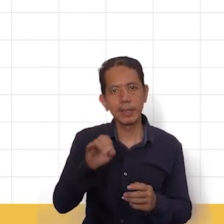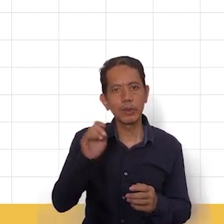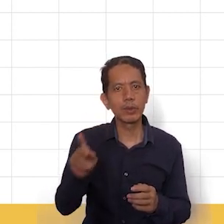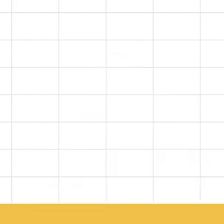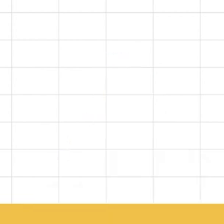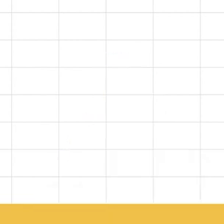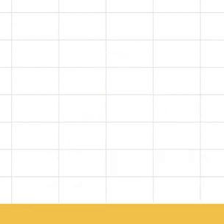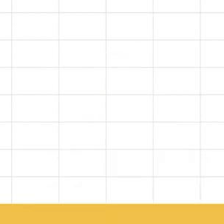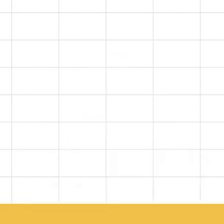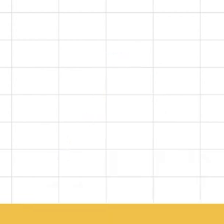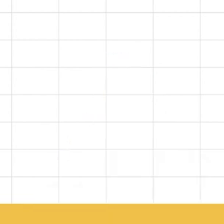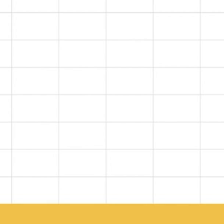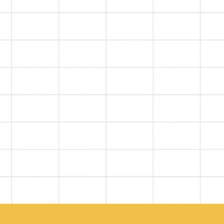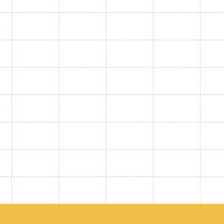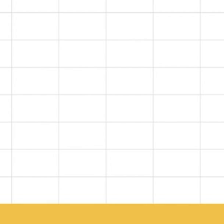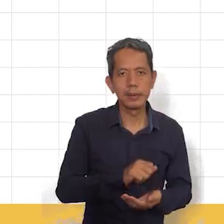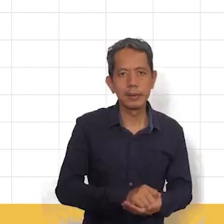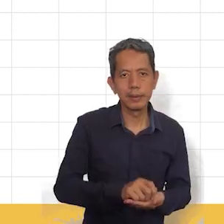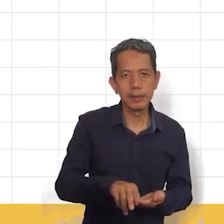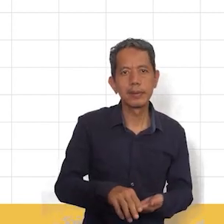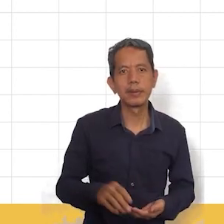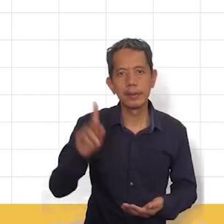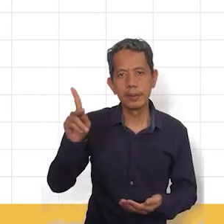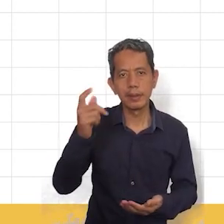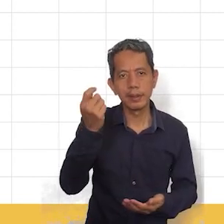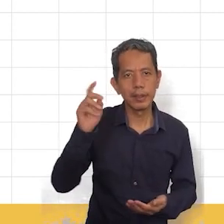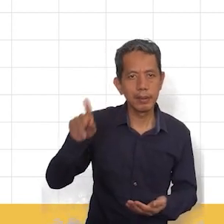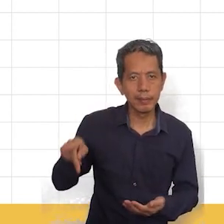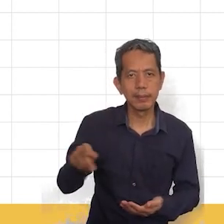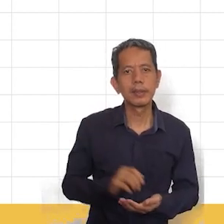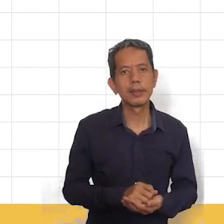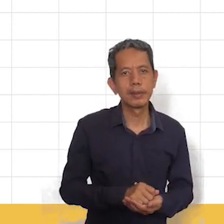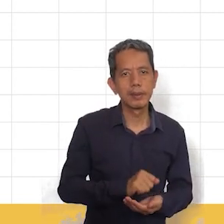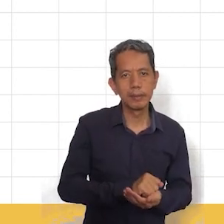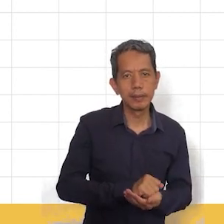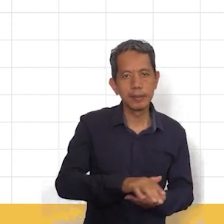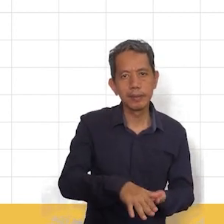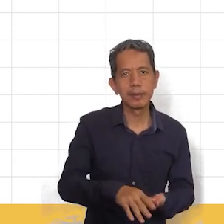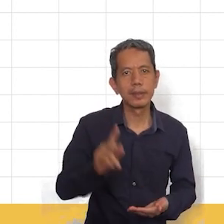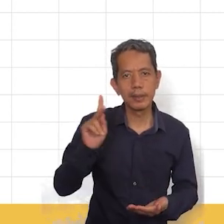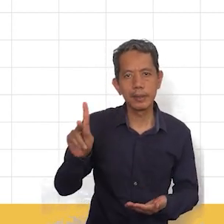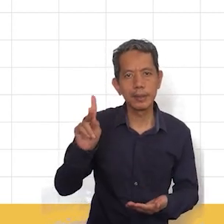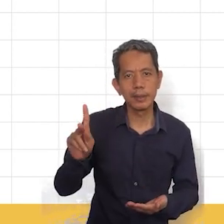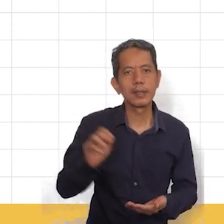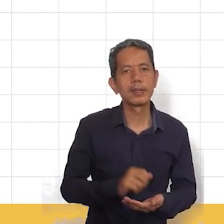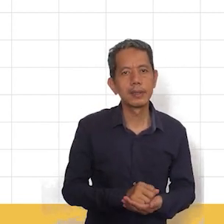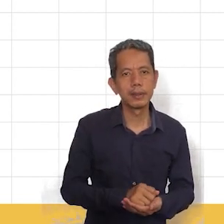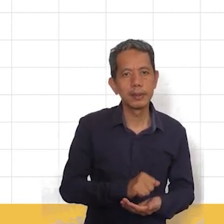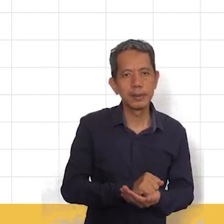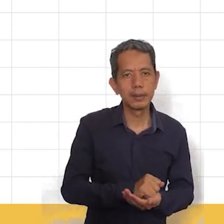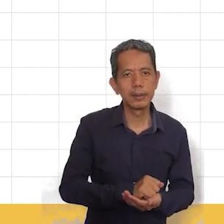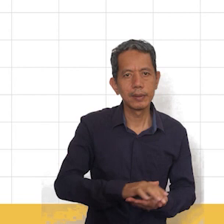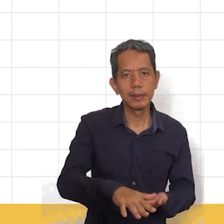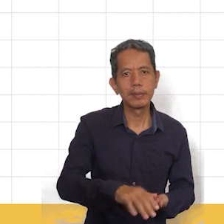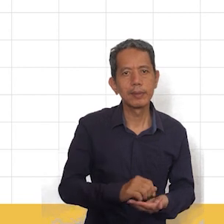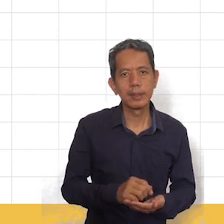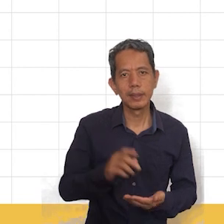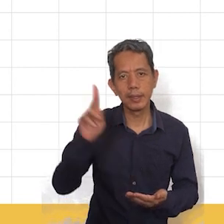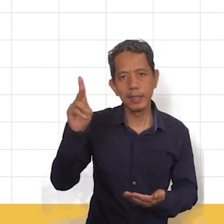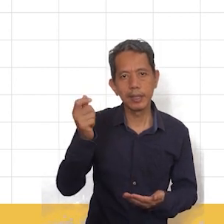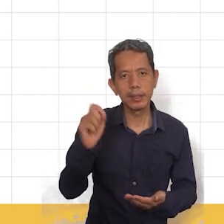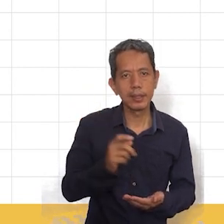berikut: fotokopi kartu tanda penduduk, fotokopi kartu keluarga, fotokopi akte